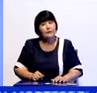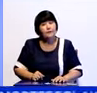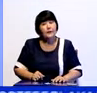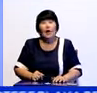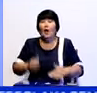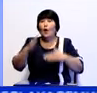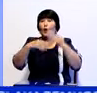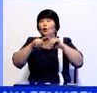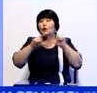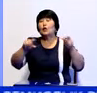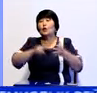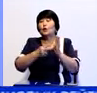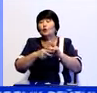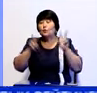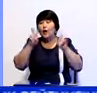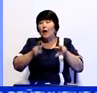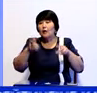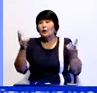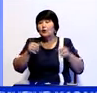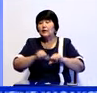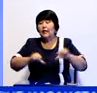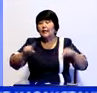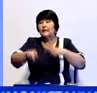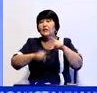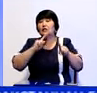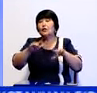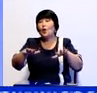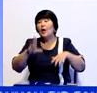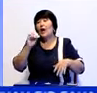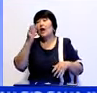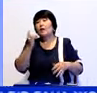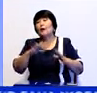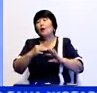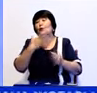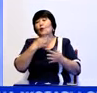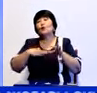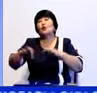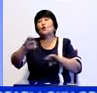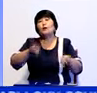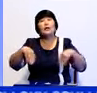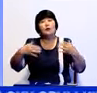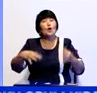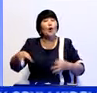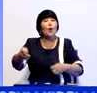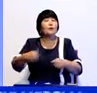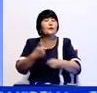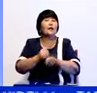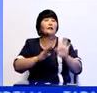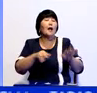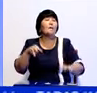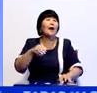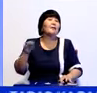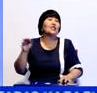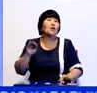Құрылыс нысандарының жобаларын қарау жөніндегі кеңестің кезекті отырысында Қармақшы ауданы өз жобаларын ұсынды. Облыс әкімінің орынбасары Мархабат